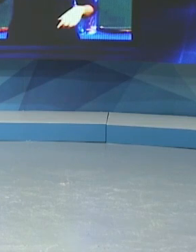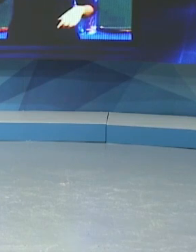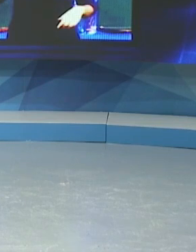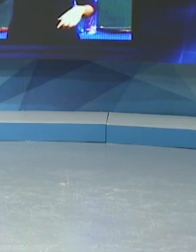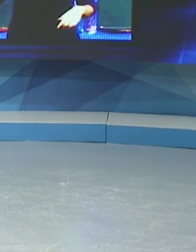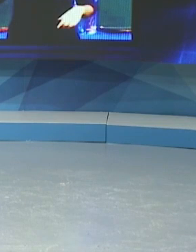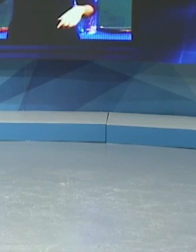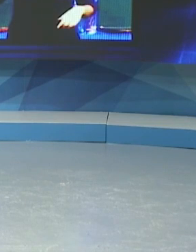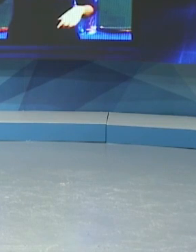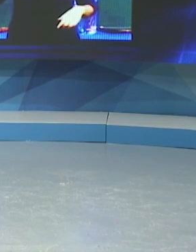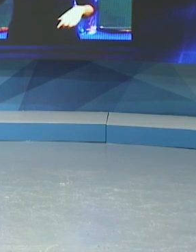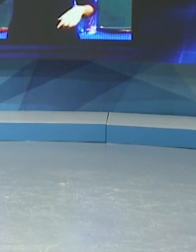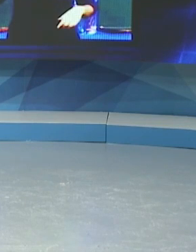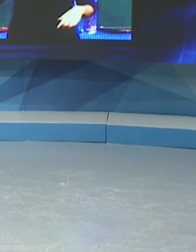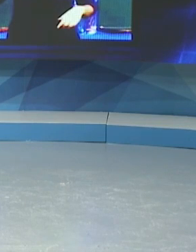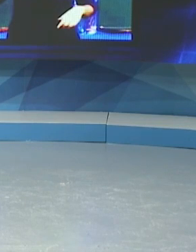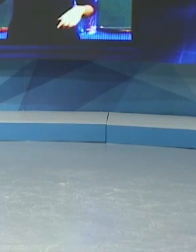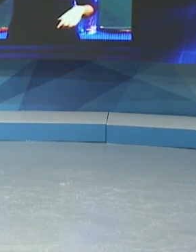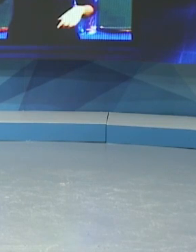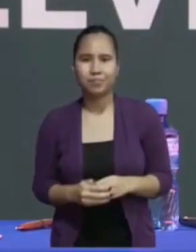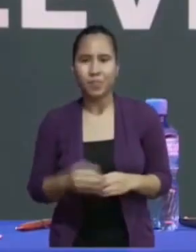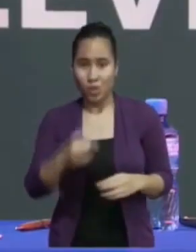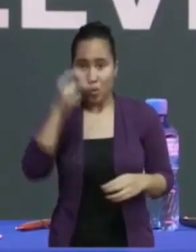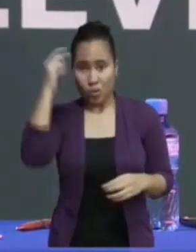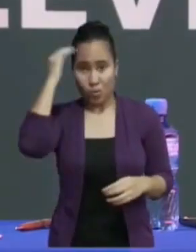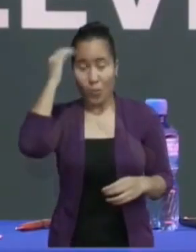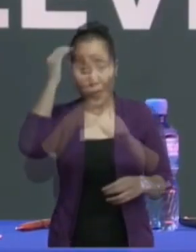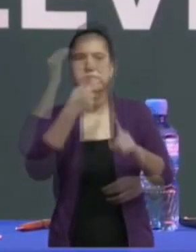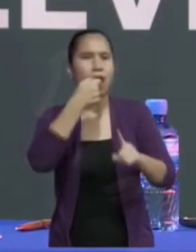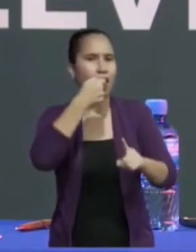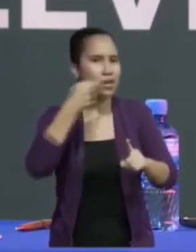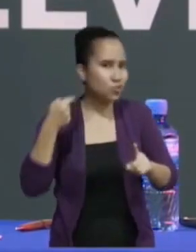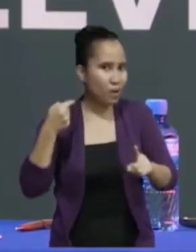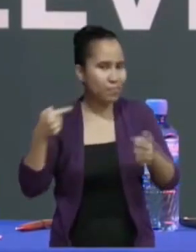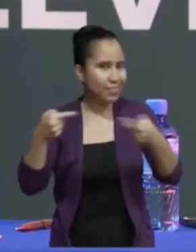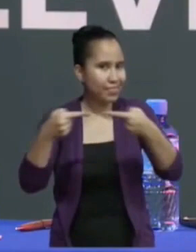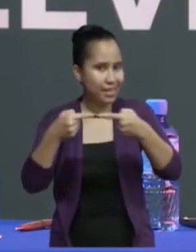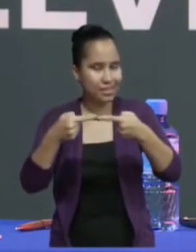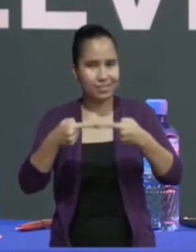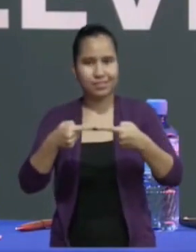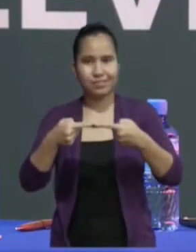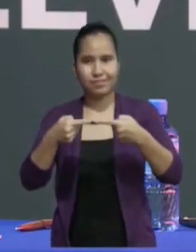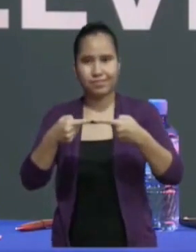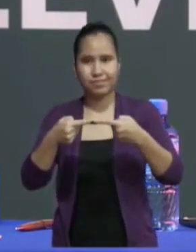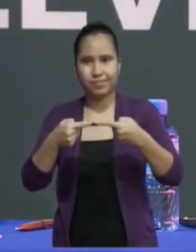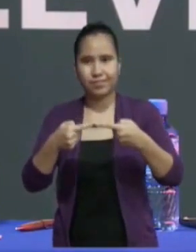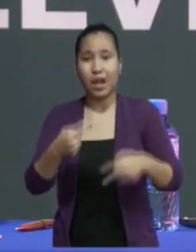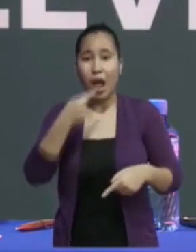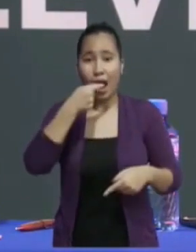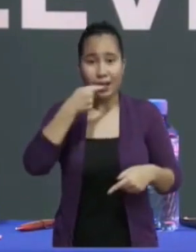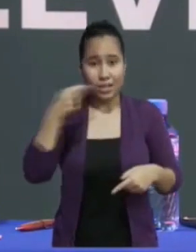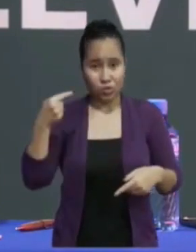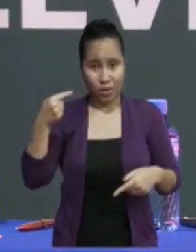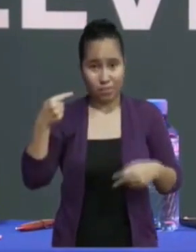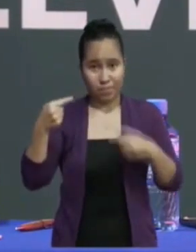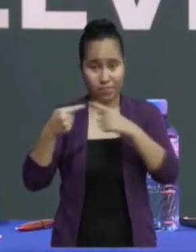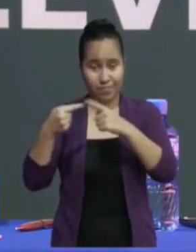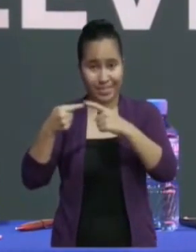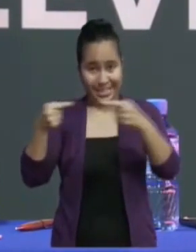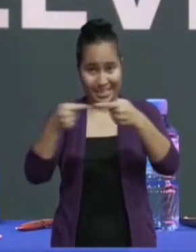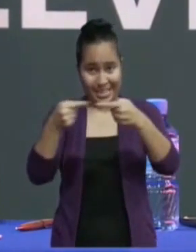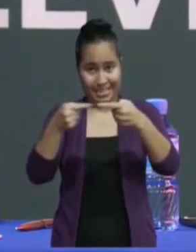aan het wel of niet hebben van een positieve swab. Die swab, wat je eigenlijk daarmee doet, je